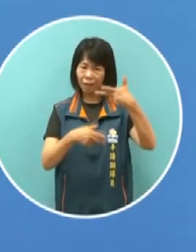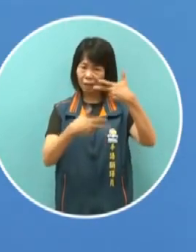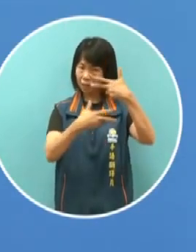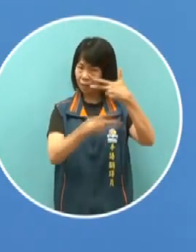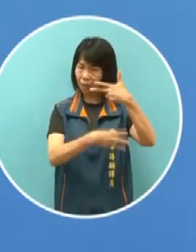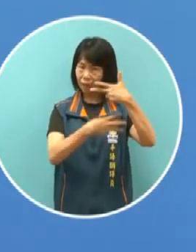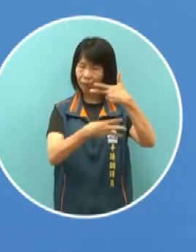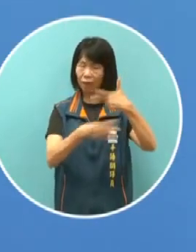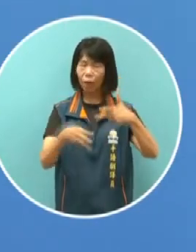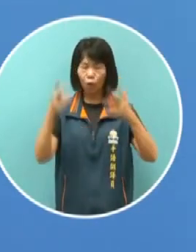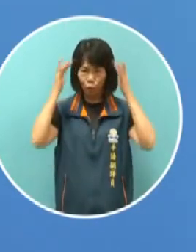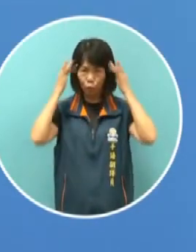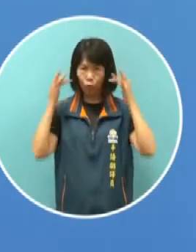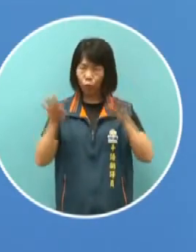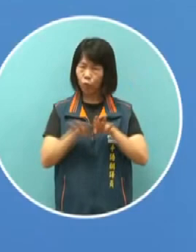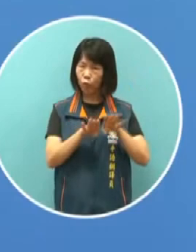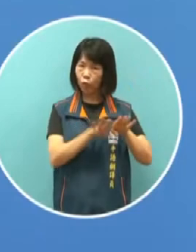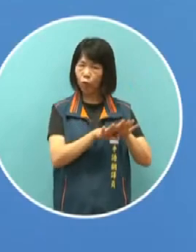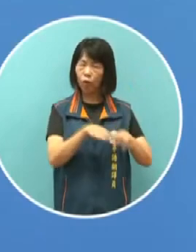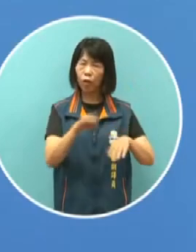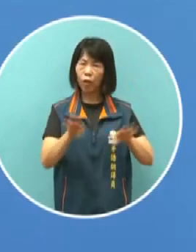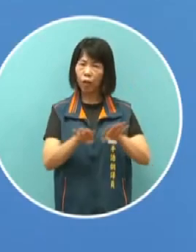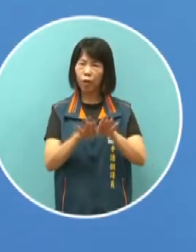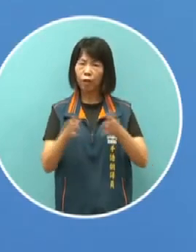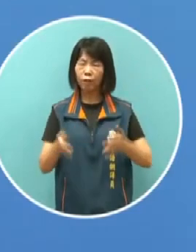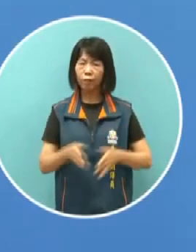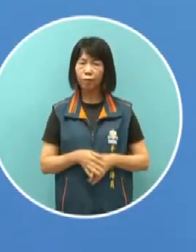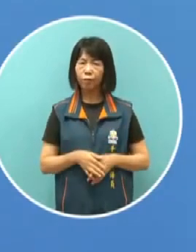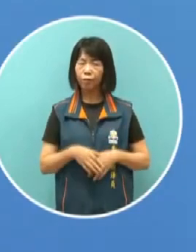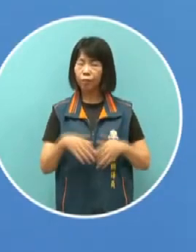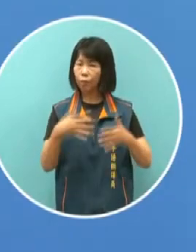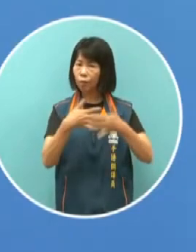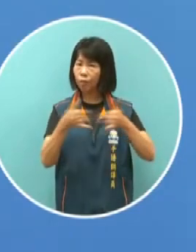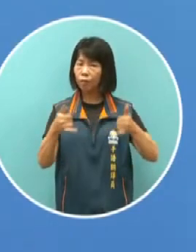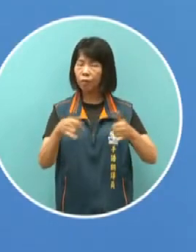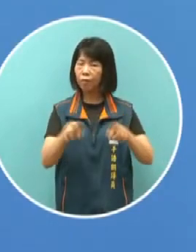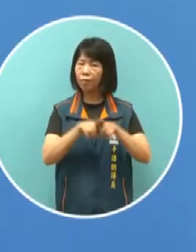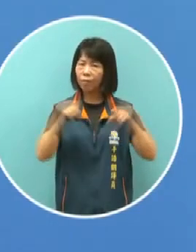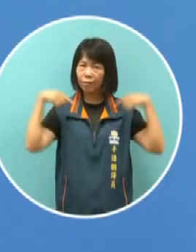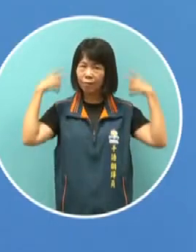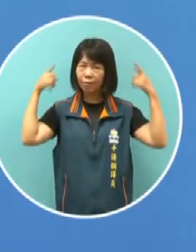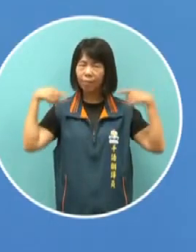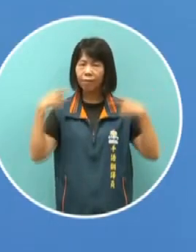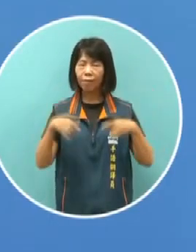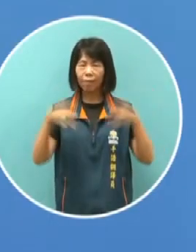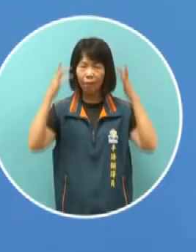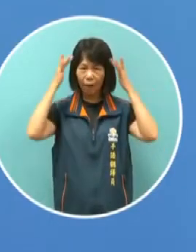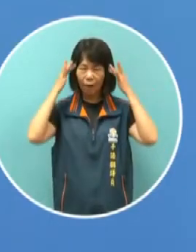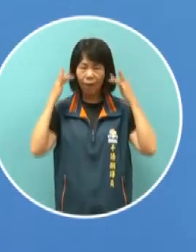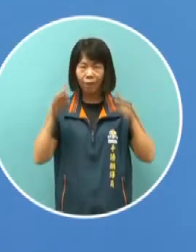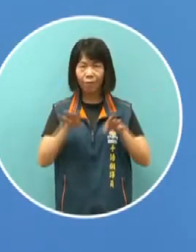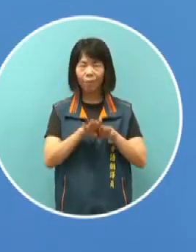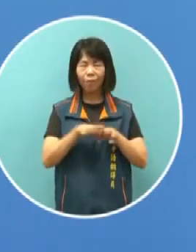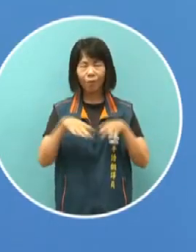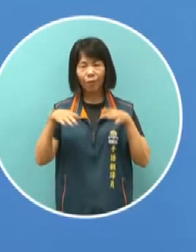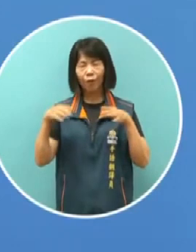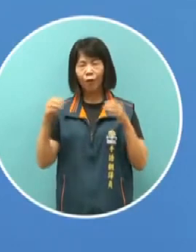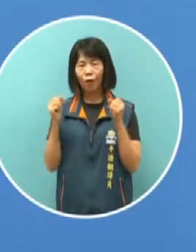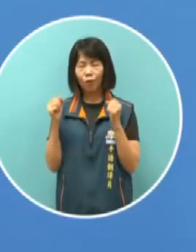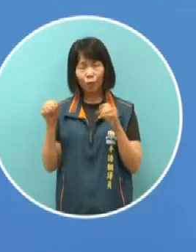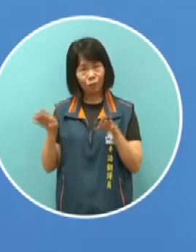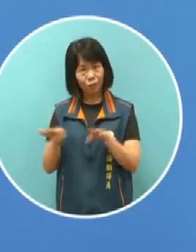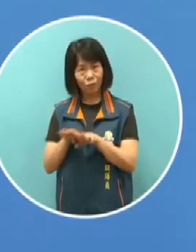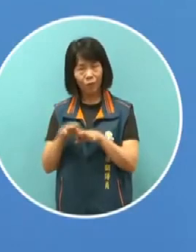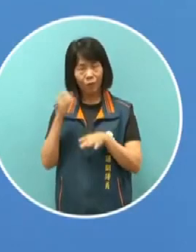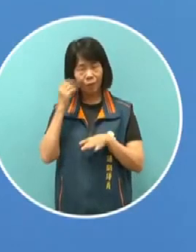暑假，所以对于我们的学生，其实在平常我们的寒暑假，花莲县政府教育